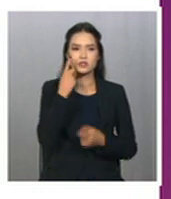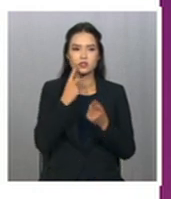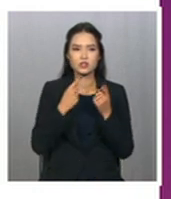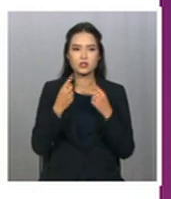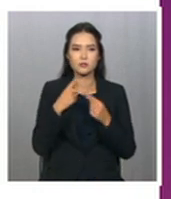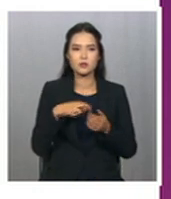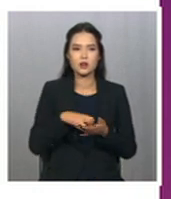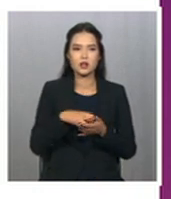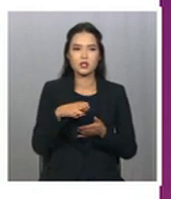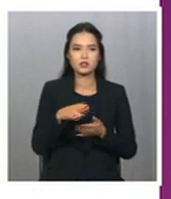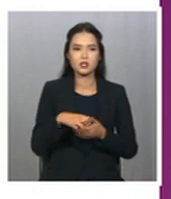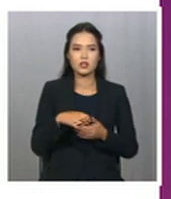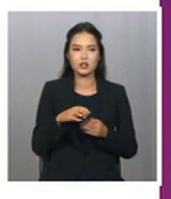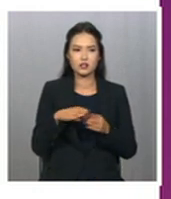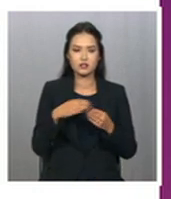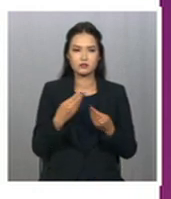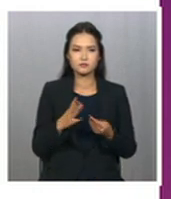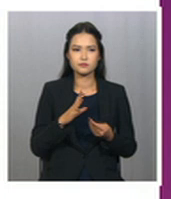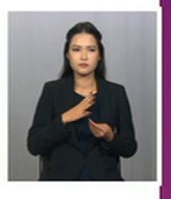сорғалап хатқа тамумен болды.